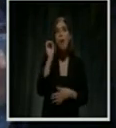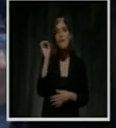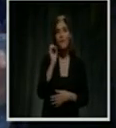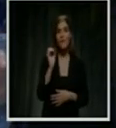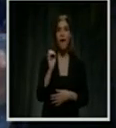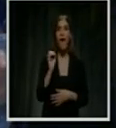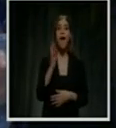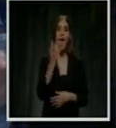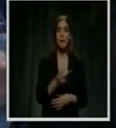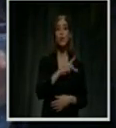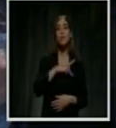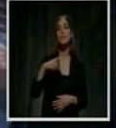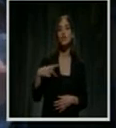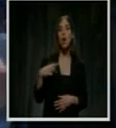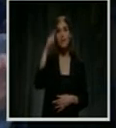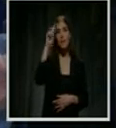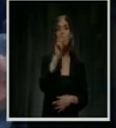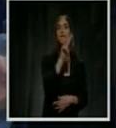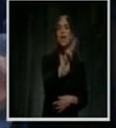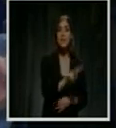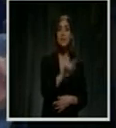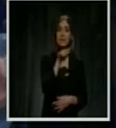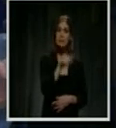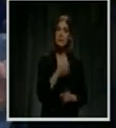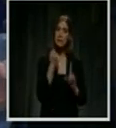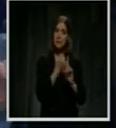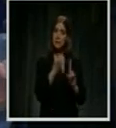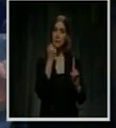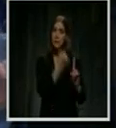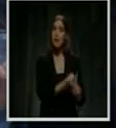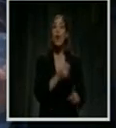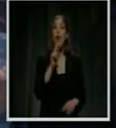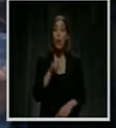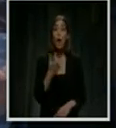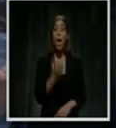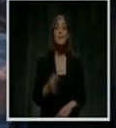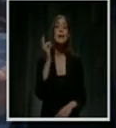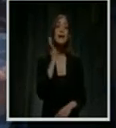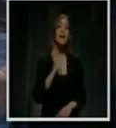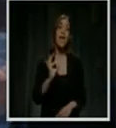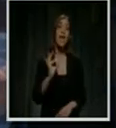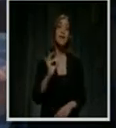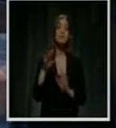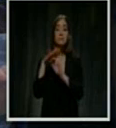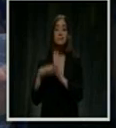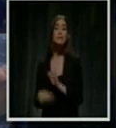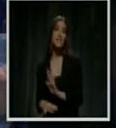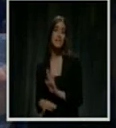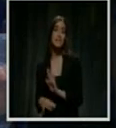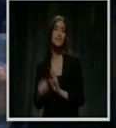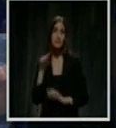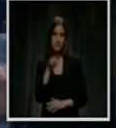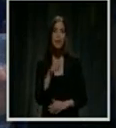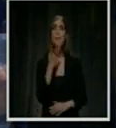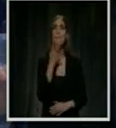qiegħda tafsek u fil-fatt spiċċajna grey listed dal-pajjiż fi żmienek spiċċajna grey listed. M'intix qed tirrealizza li